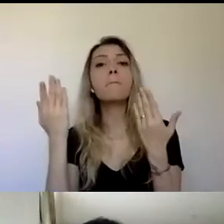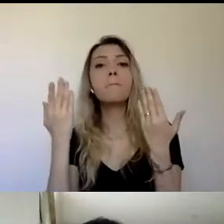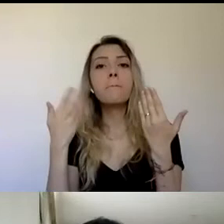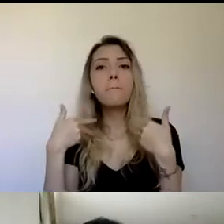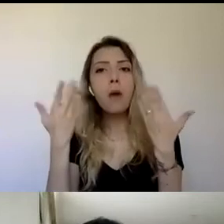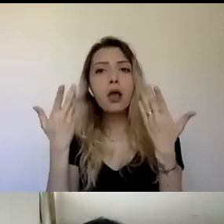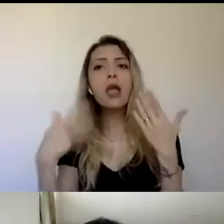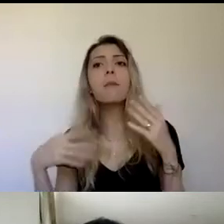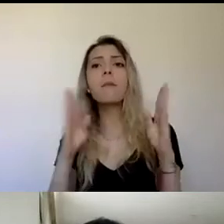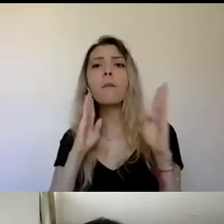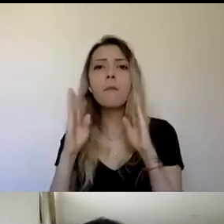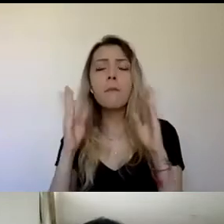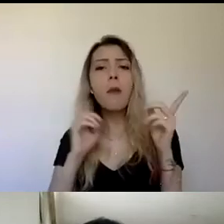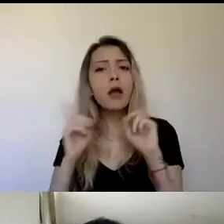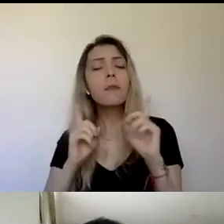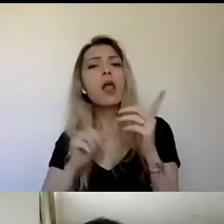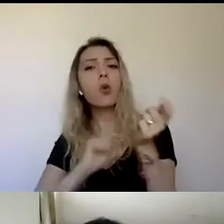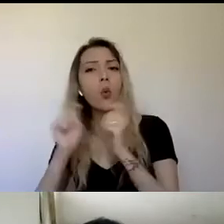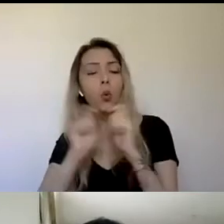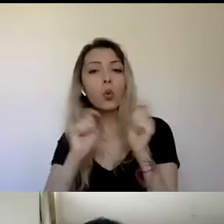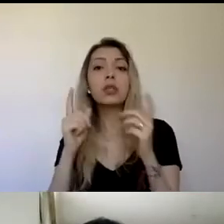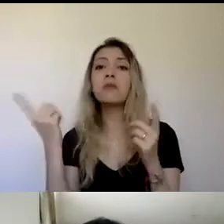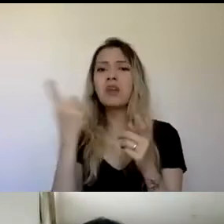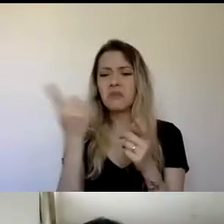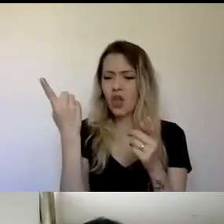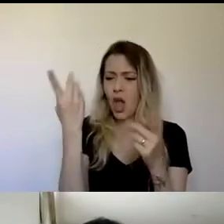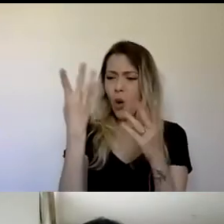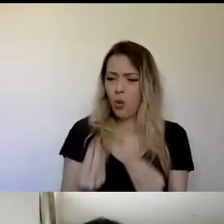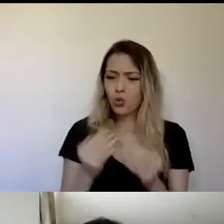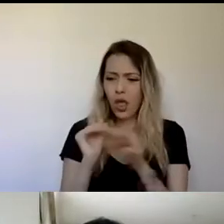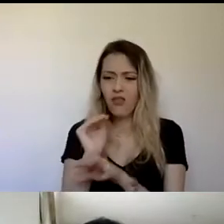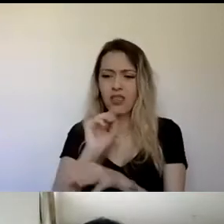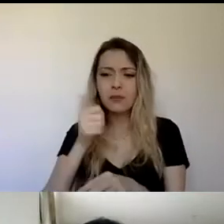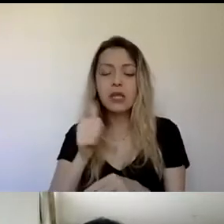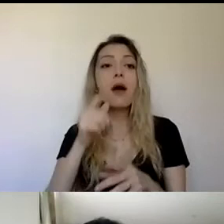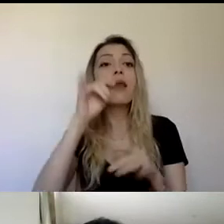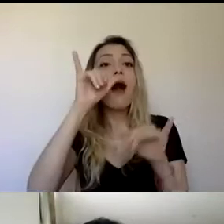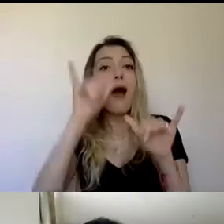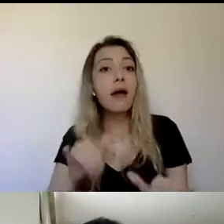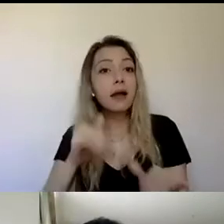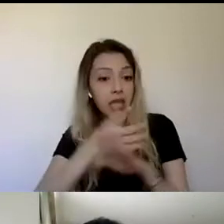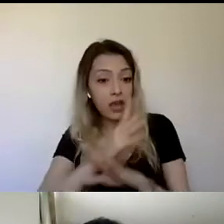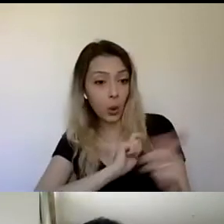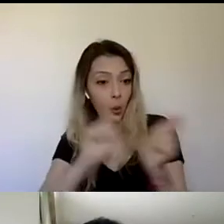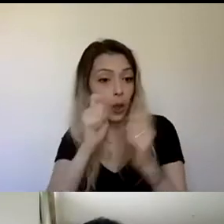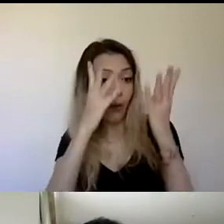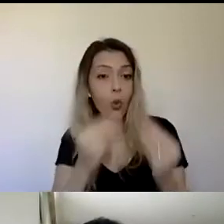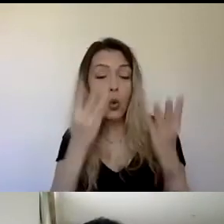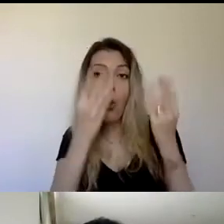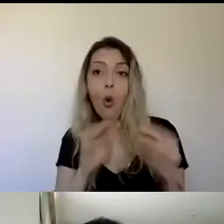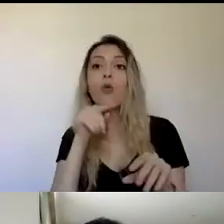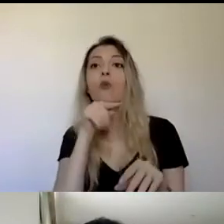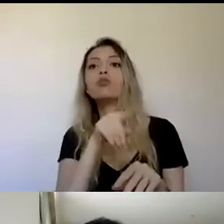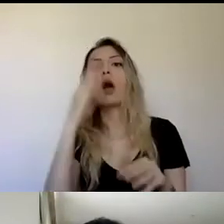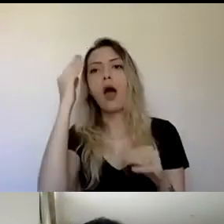geldiğinde, yargıya gittiğimizde, hakkımızı alabildiğimizde uygulandığını görebiliriz. Ya da kurum ve kuruluşların, özel sektörün